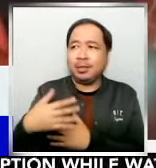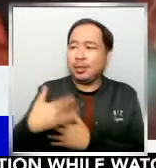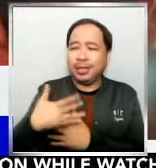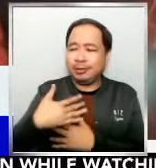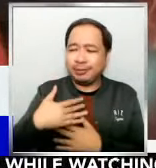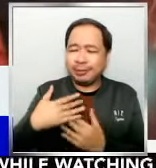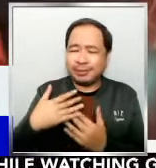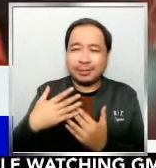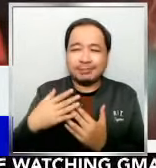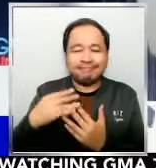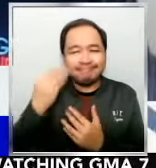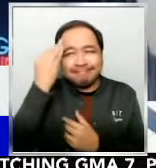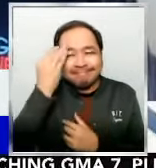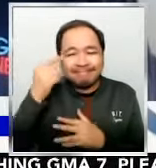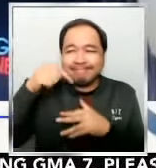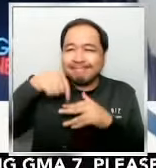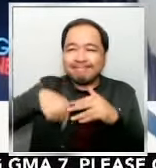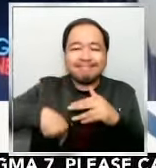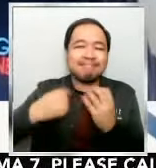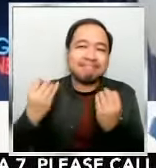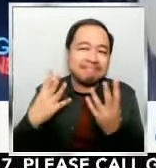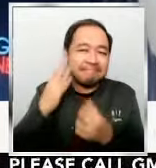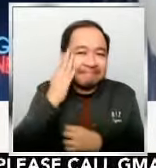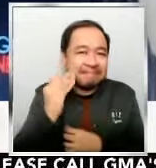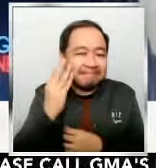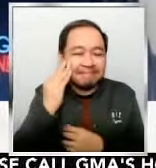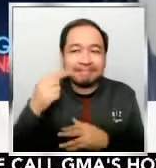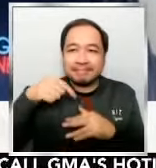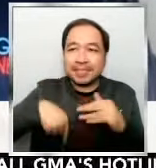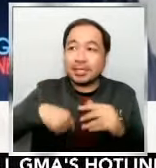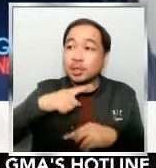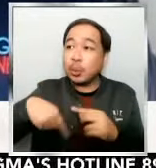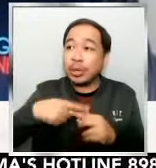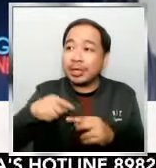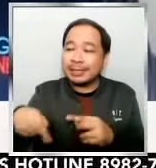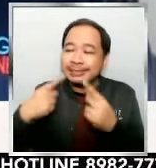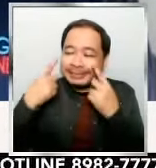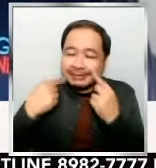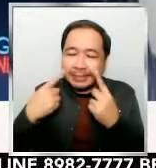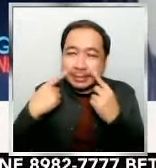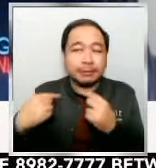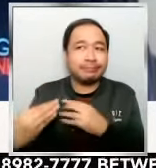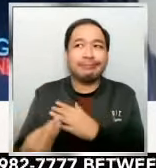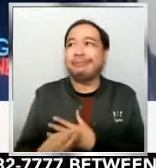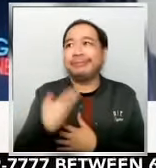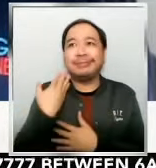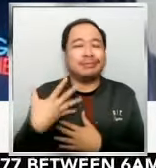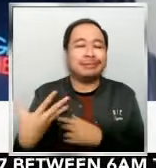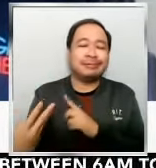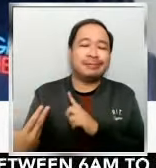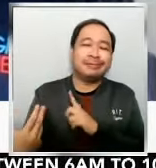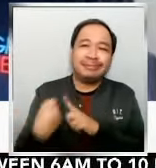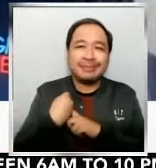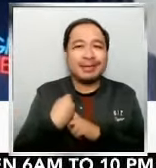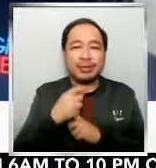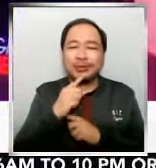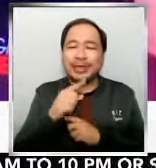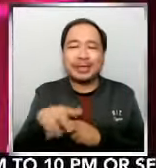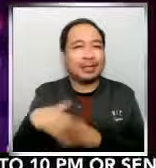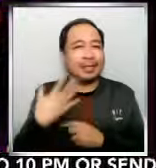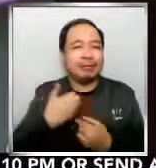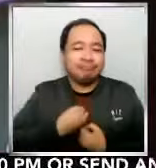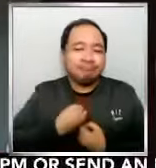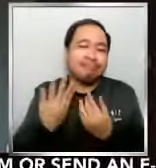dami niyang pinaghugutan. At pag umiyak siya, madadala ka talaga at bigay na bigay talaga, sobrang natural sa